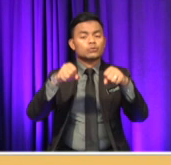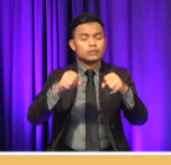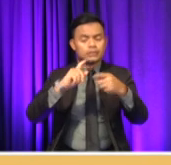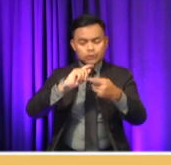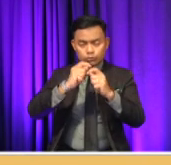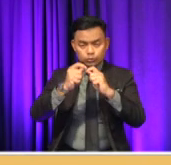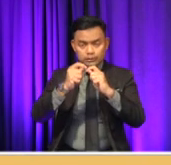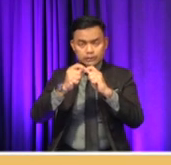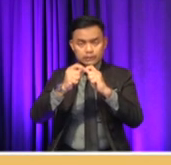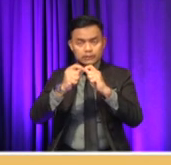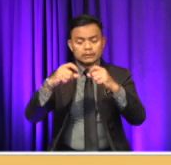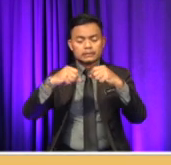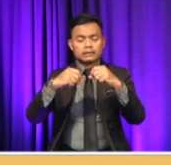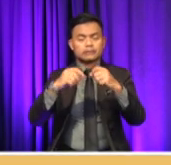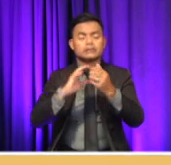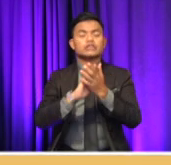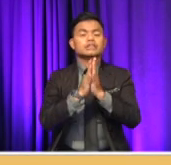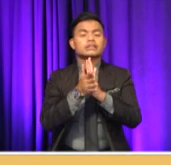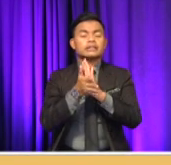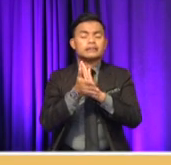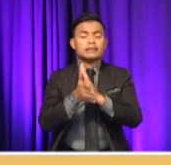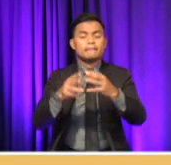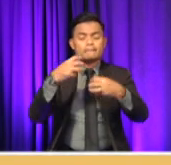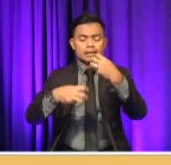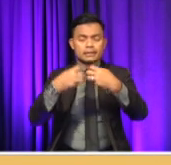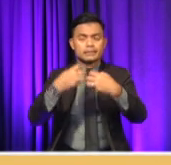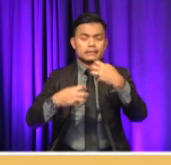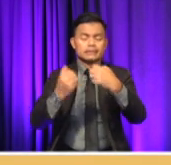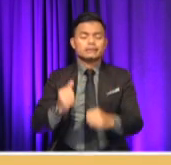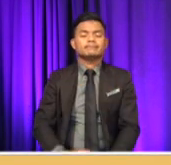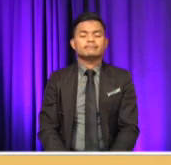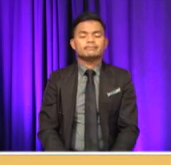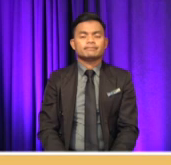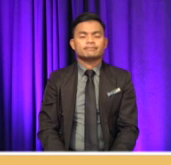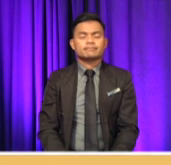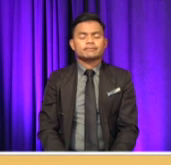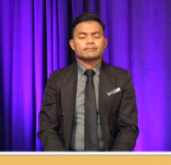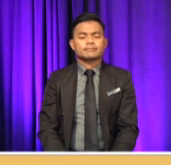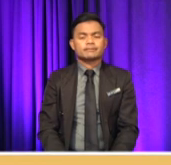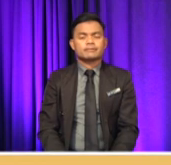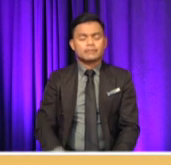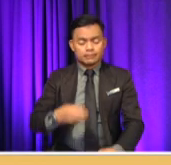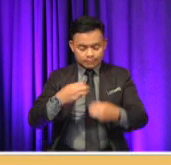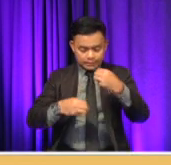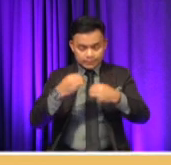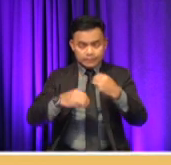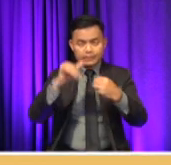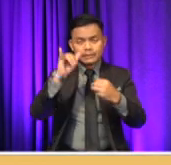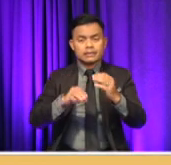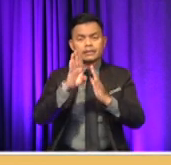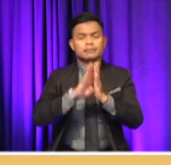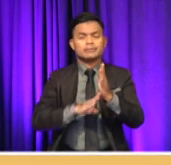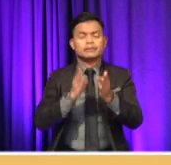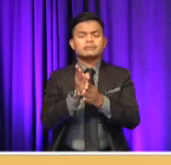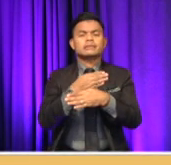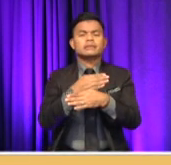tenaga mechanican kayaknya ditukar tenaga listrik kepada tenaga mechanicare yang berbentuk daya Kilas